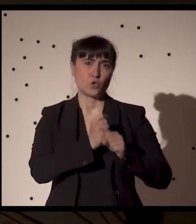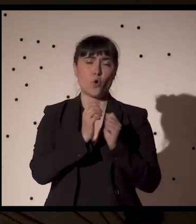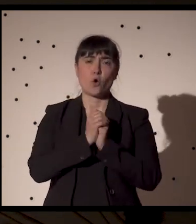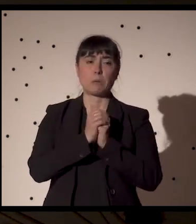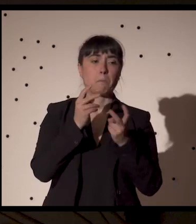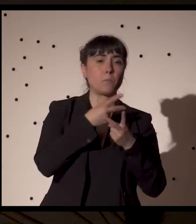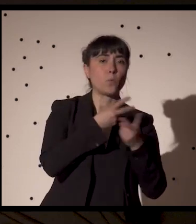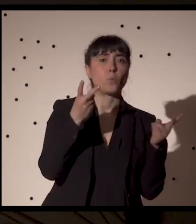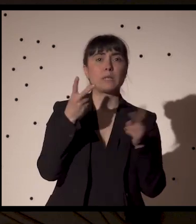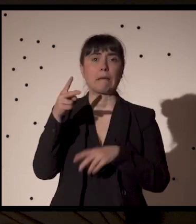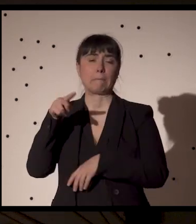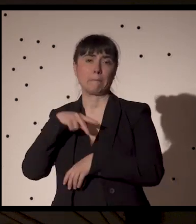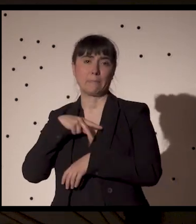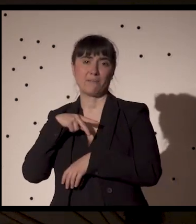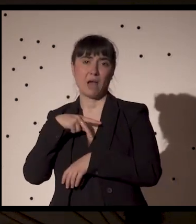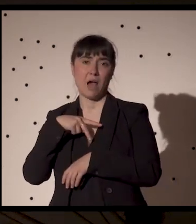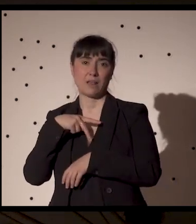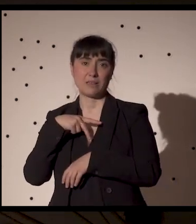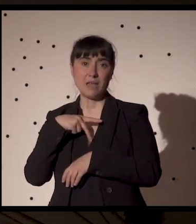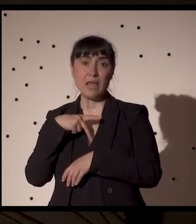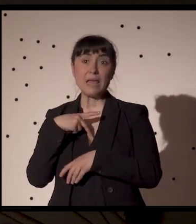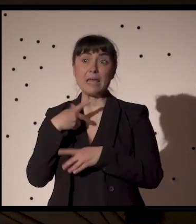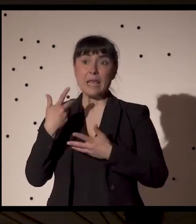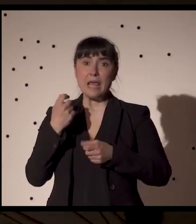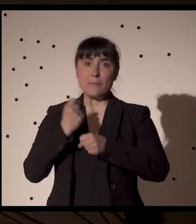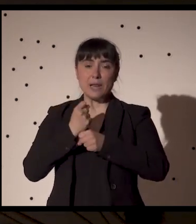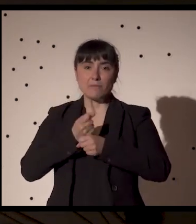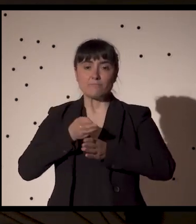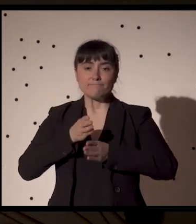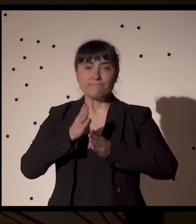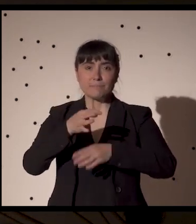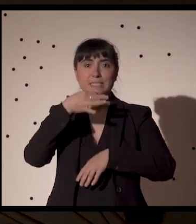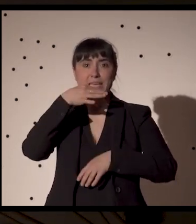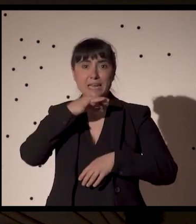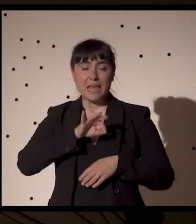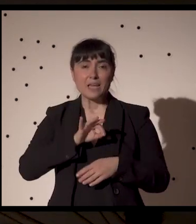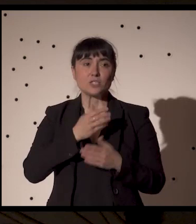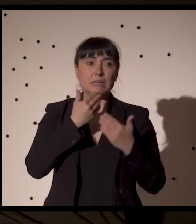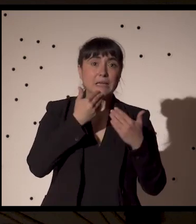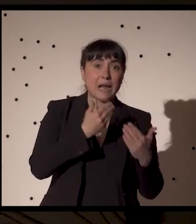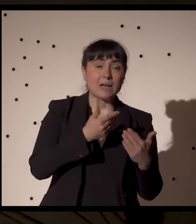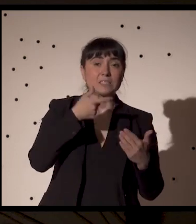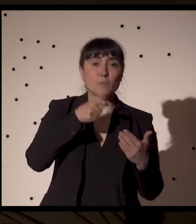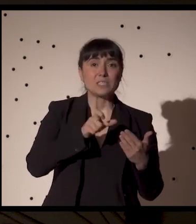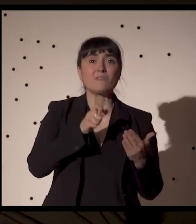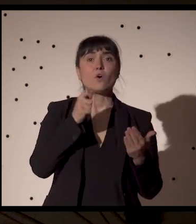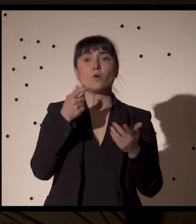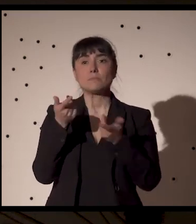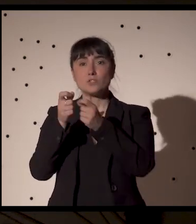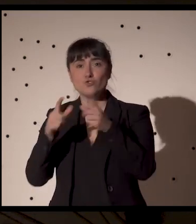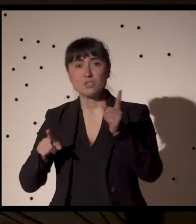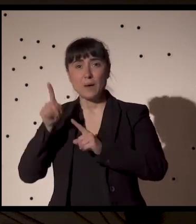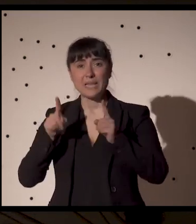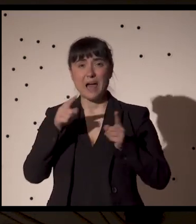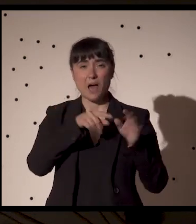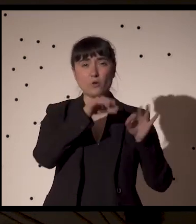che fanno funzionare questa grande macchina così importante per l'identità di una città come Milano e quindi saluto e ringrazio